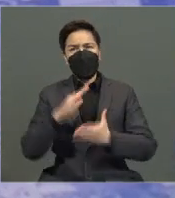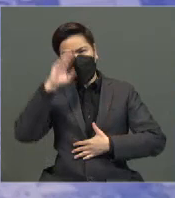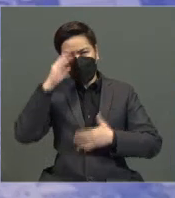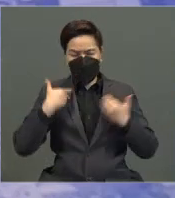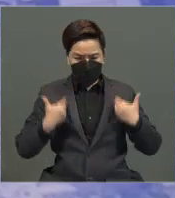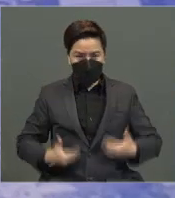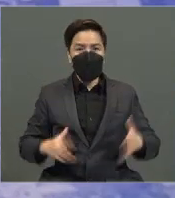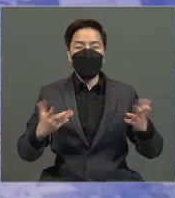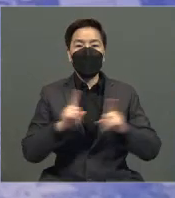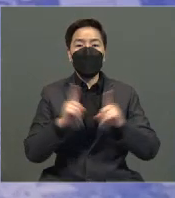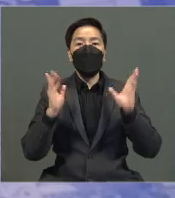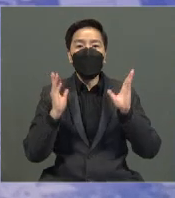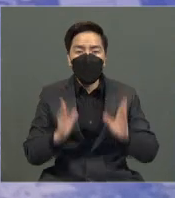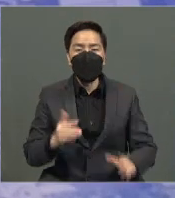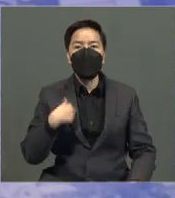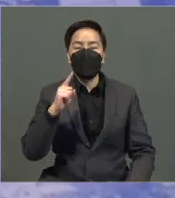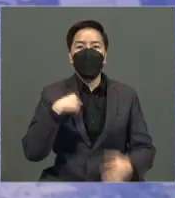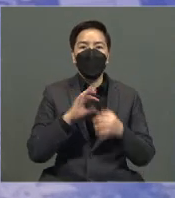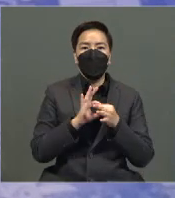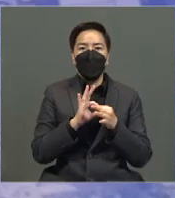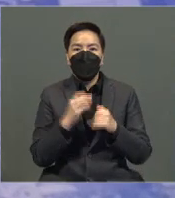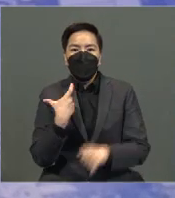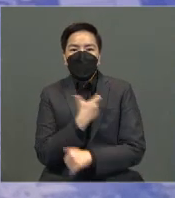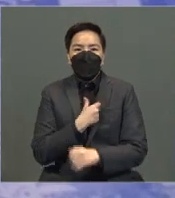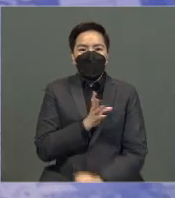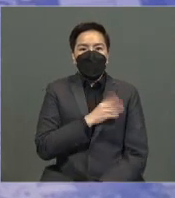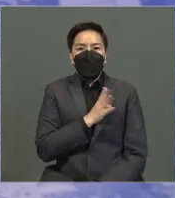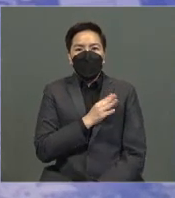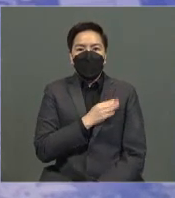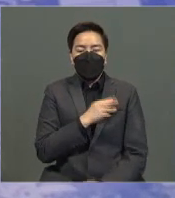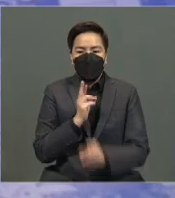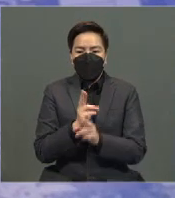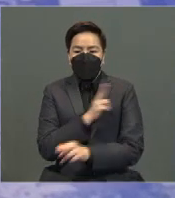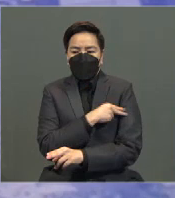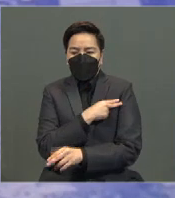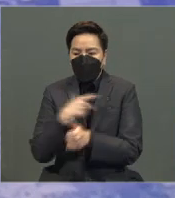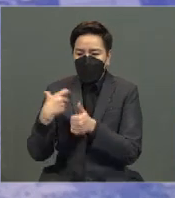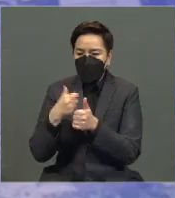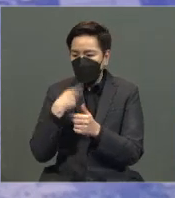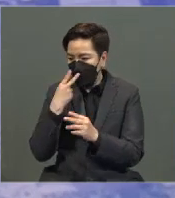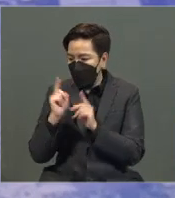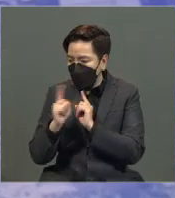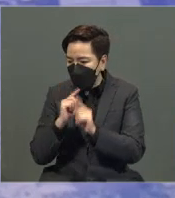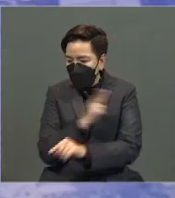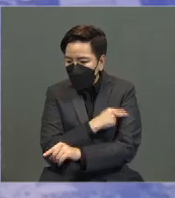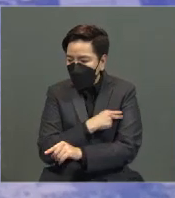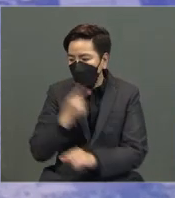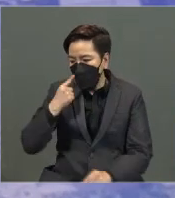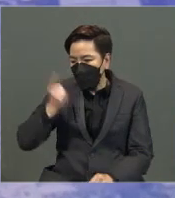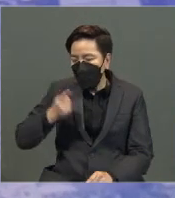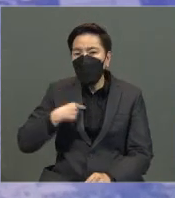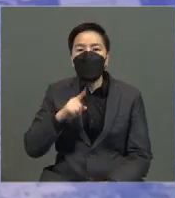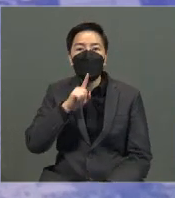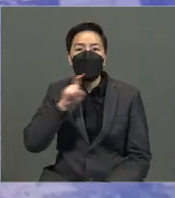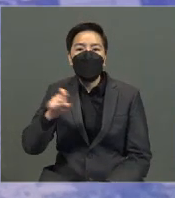ครับแต่หลายท่านที่อาจจะมีความกังวลใจแล้วก็ได้ติดตามการรักษาอยู่กับทางแพทย์เป็นประจำอยู่แล้วก็อาจจะส